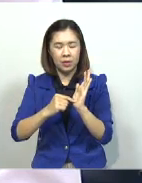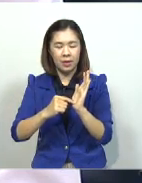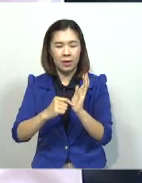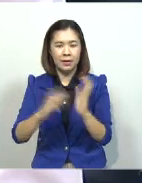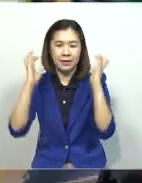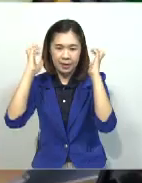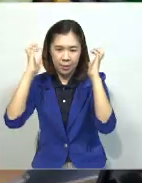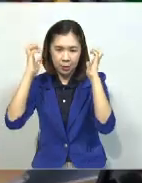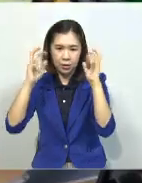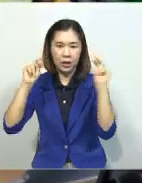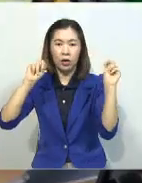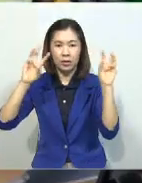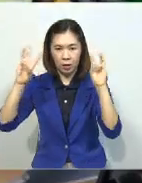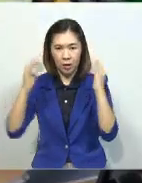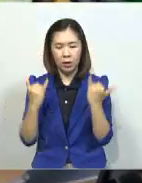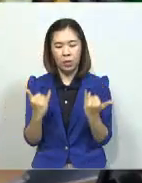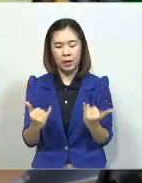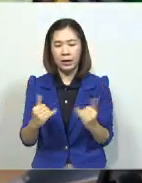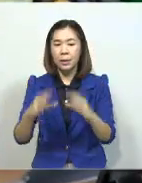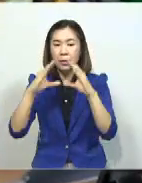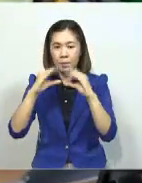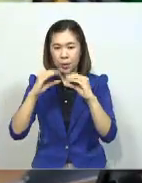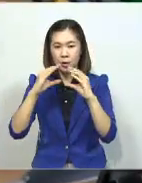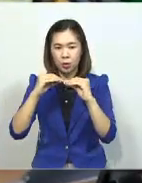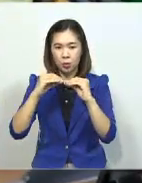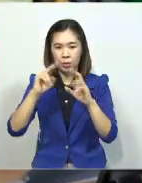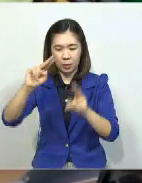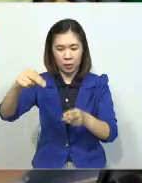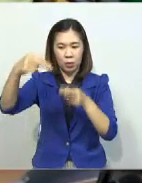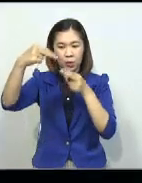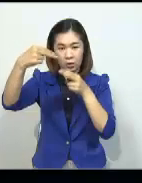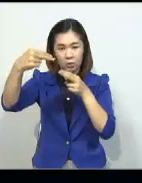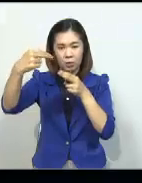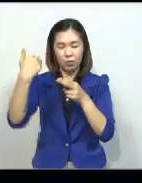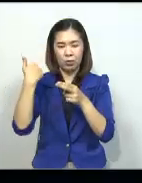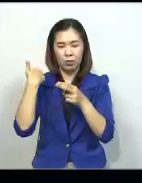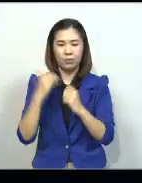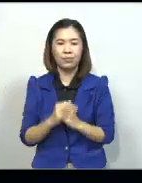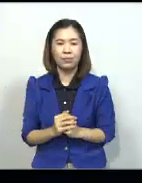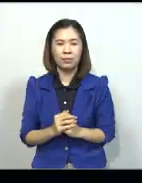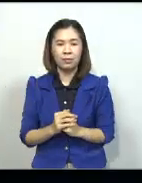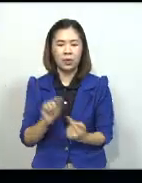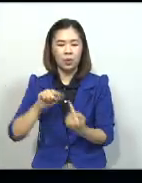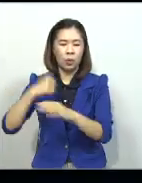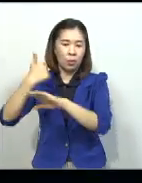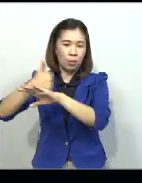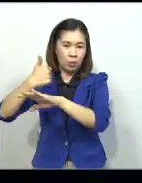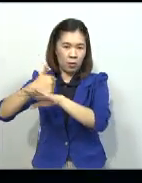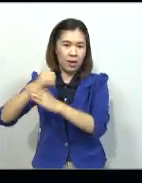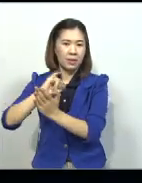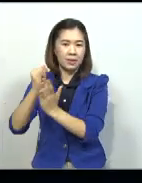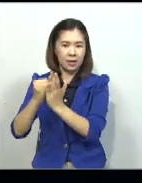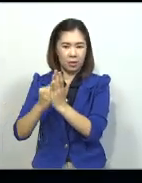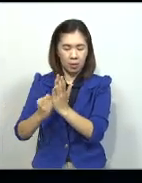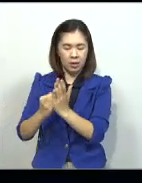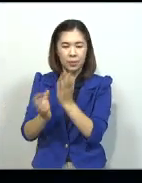รีนครสวรรค์วันนี้ก็ได้ประชุมวิดีโอคอนเฟอเรนซ์กับศูนย์ฝนหลวงภาคกลางโดยให้ประสานกับผู้ว่าราชการจังหวัดสร้